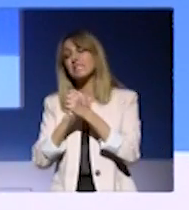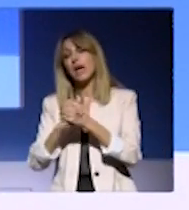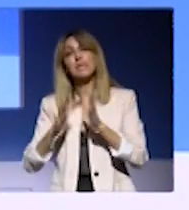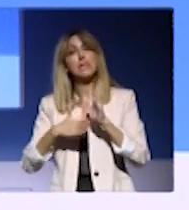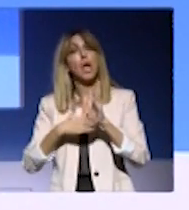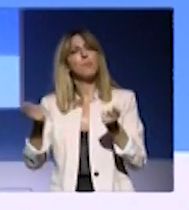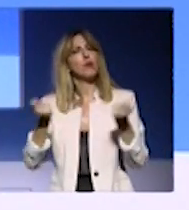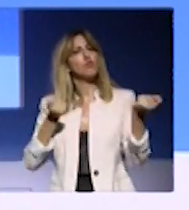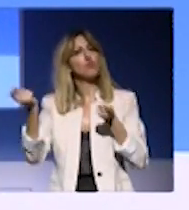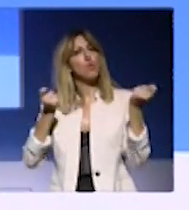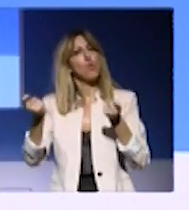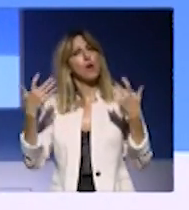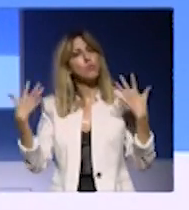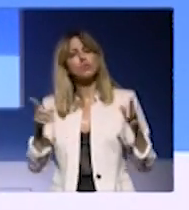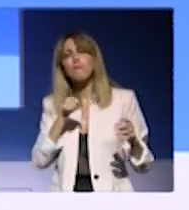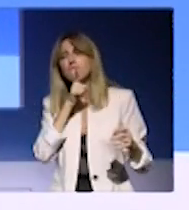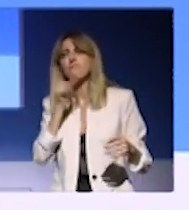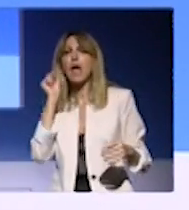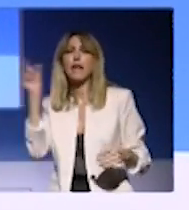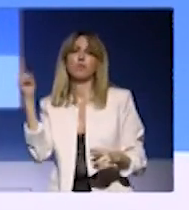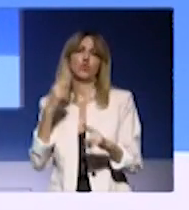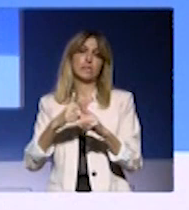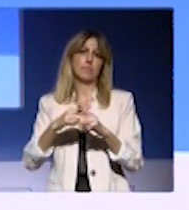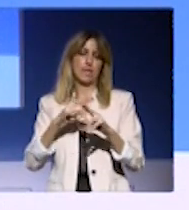επιμελητήριο για την πολύ σημαντική δουλειά την οποία κάνει.